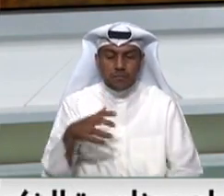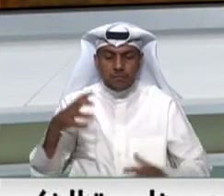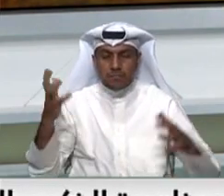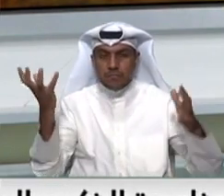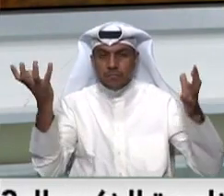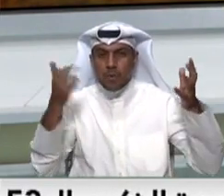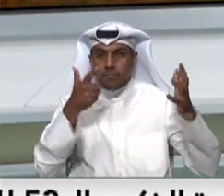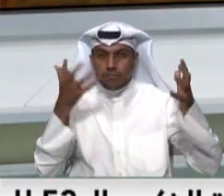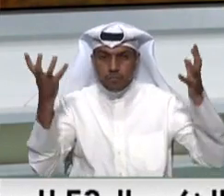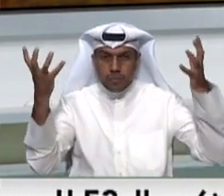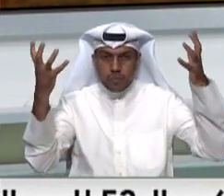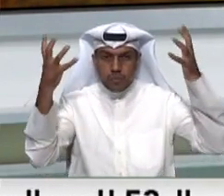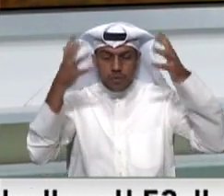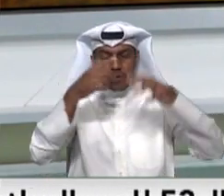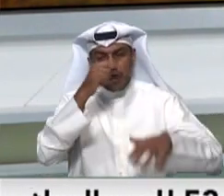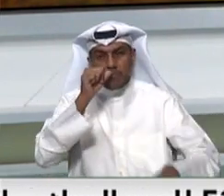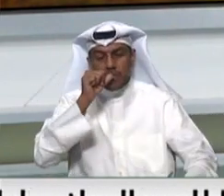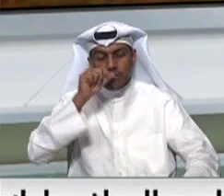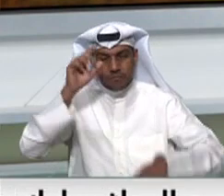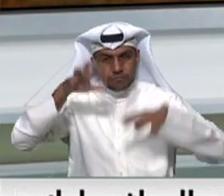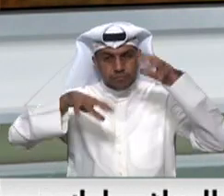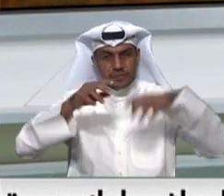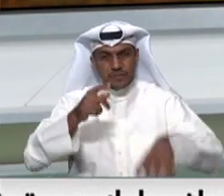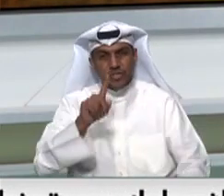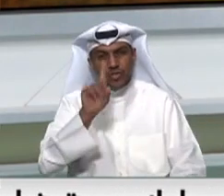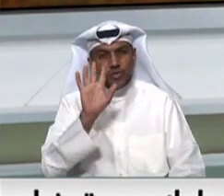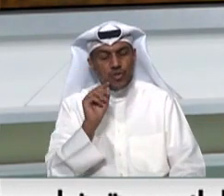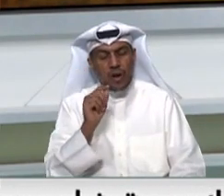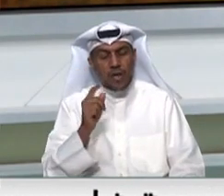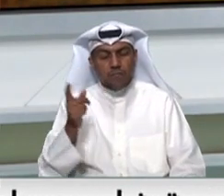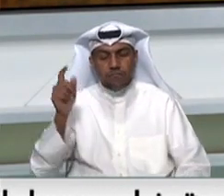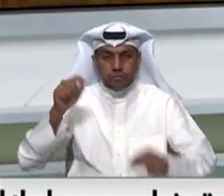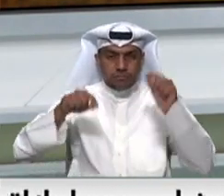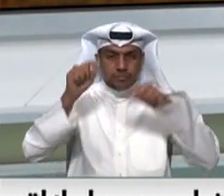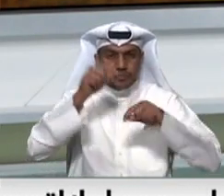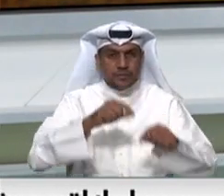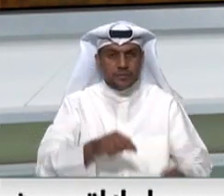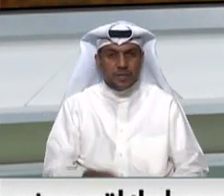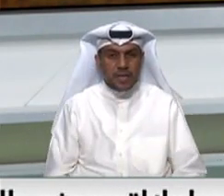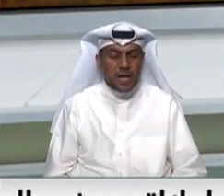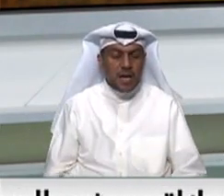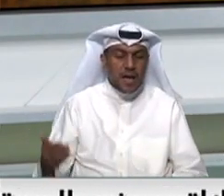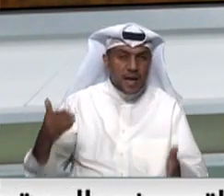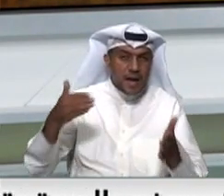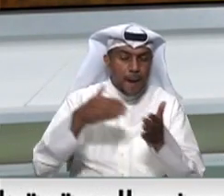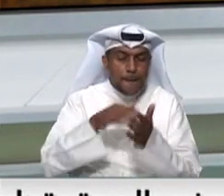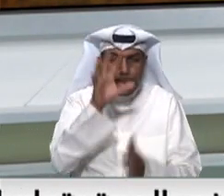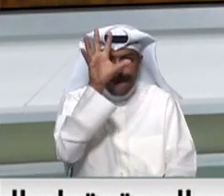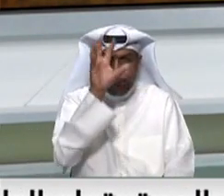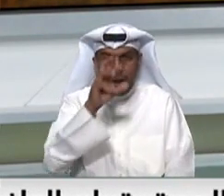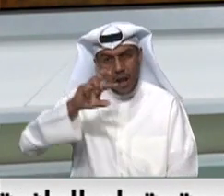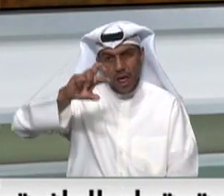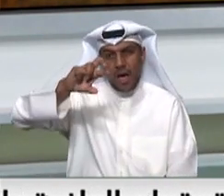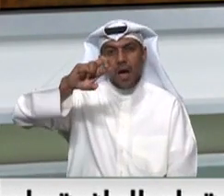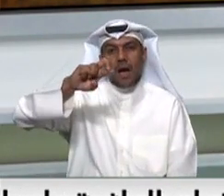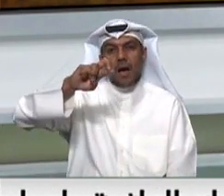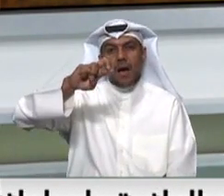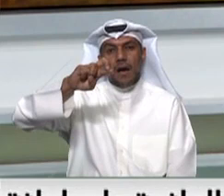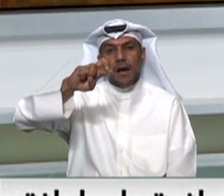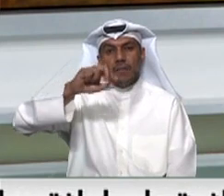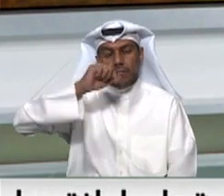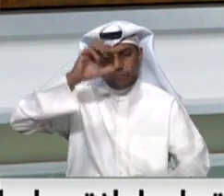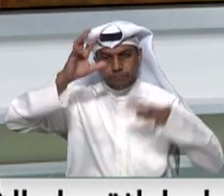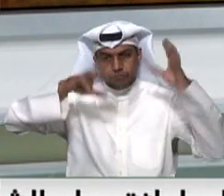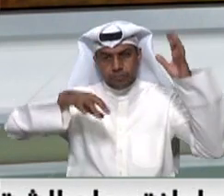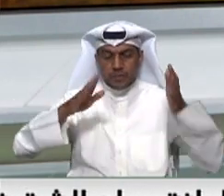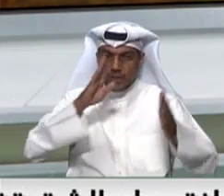نهار يوم الغد. فرص الأمطار متفرقة إن شاء الله، راح تبدأ ويانا من آخر ساعات النهار وبداية الليل من يوم الأحد، تستمر ويانا إن شاء الله